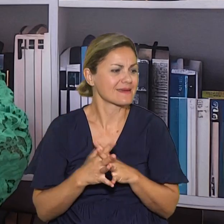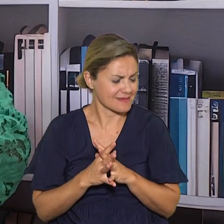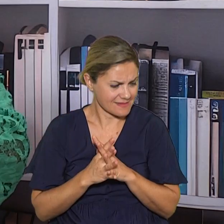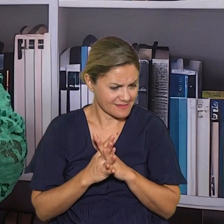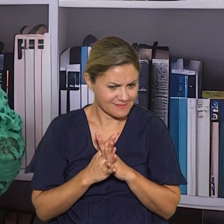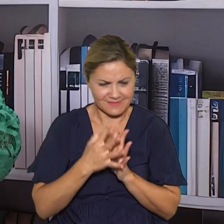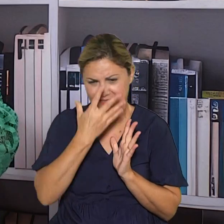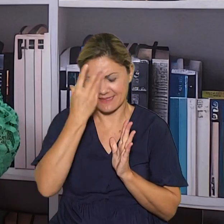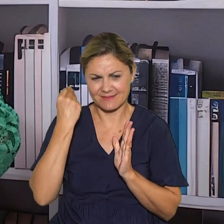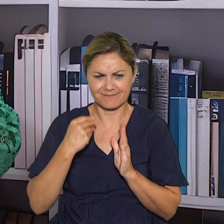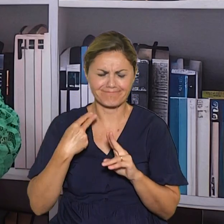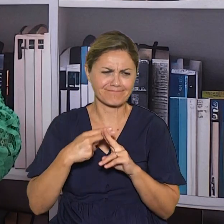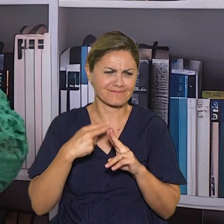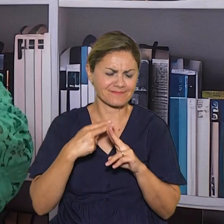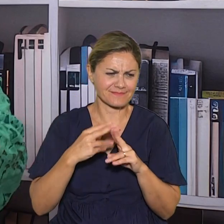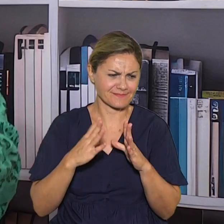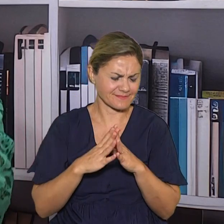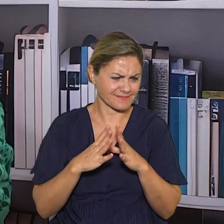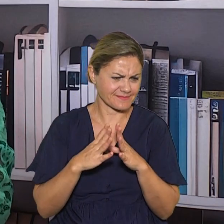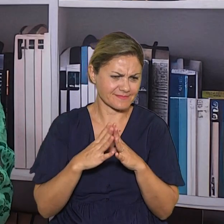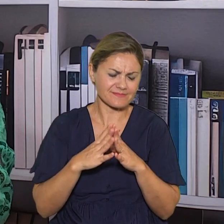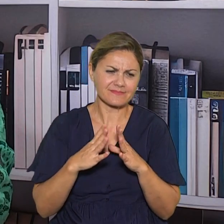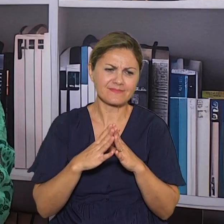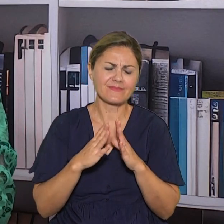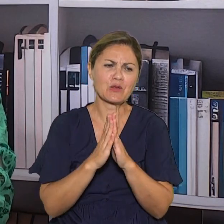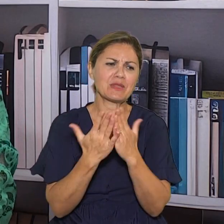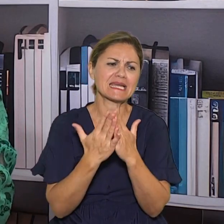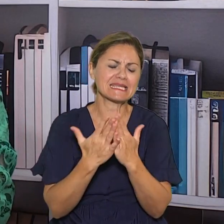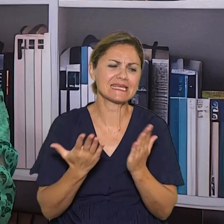najbolji? Kako se zove onaj autor koji...